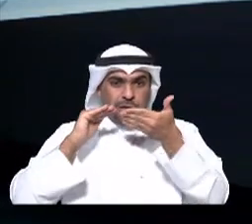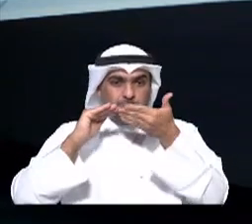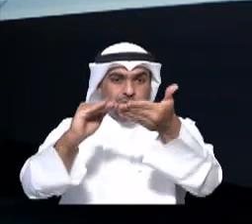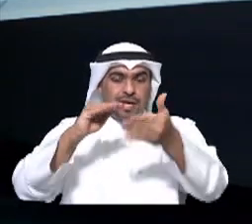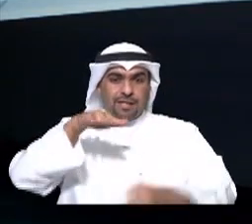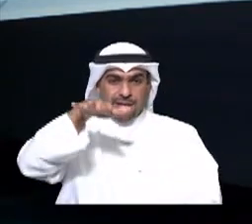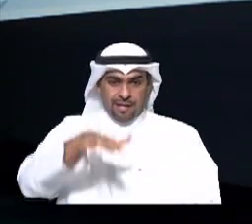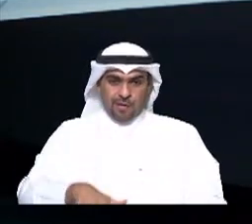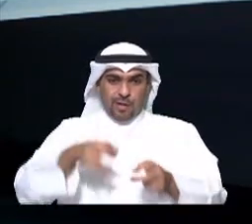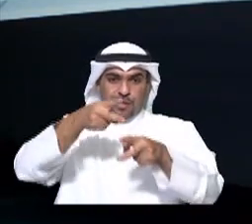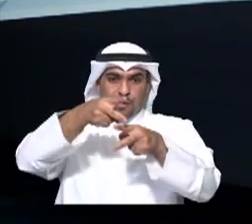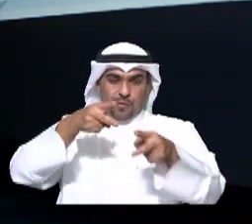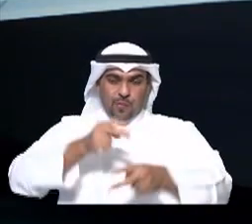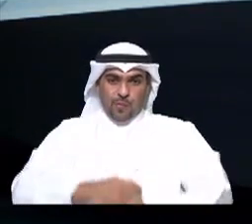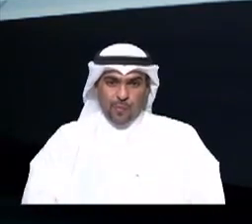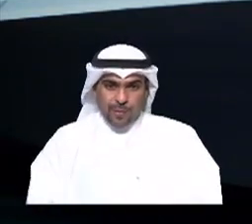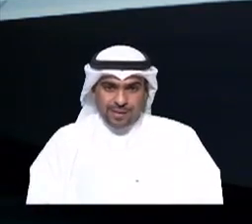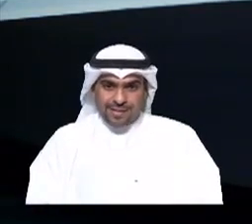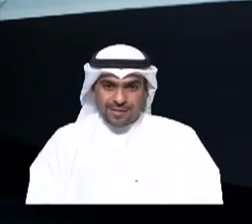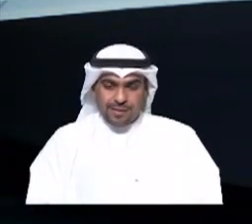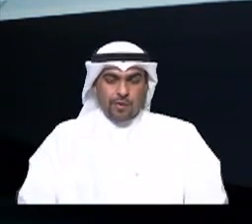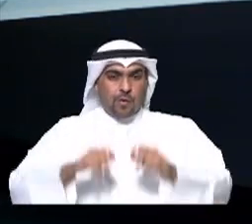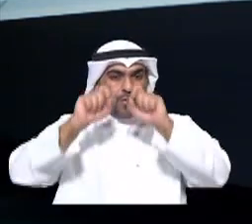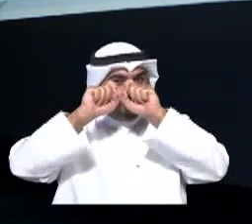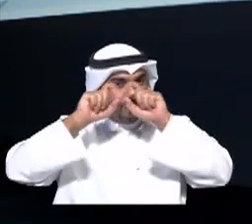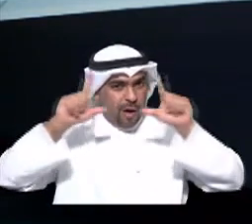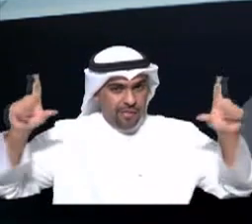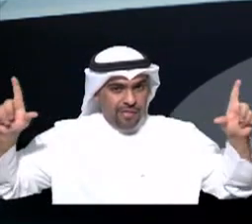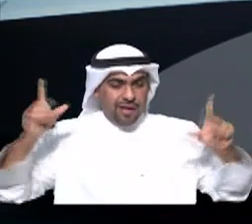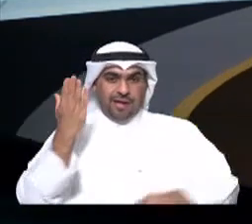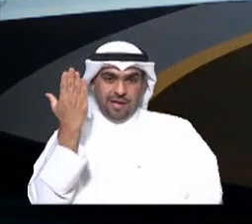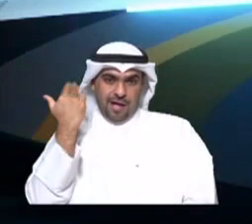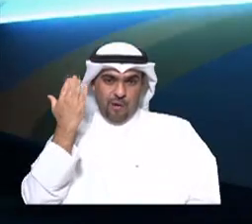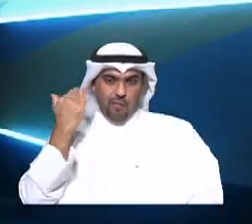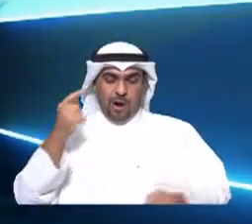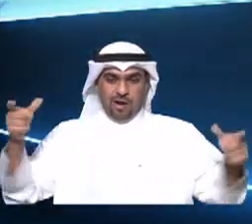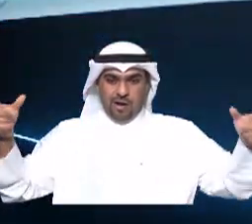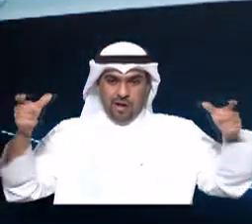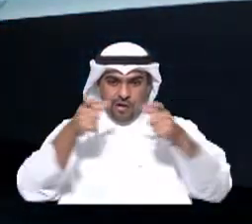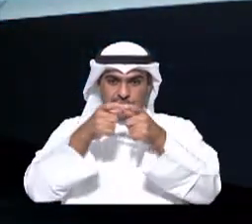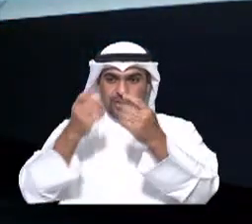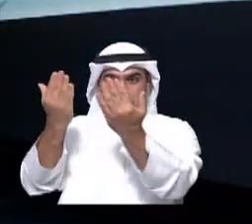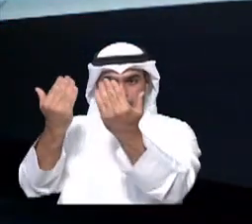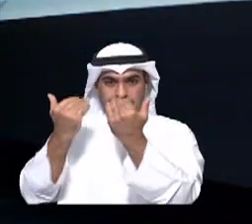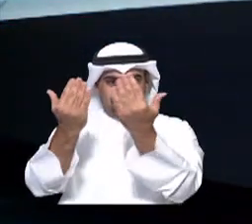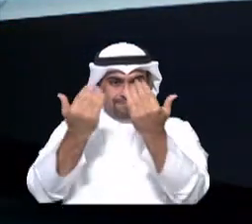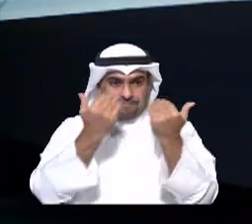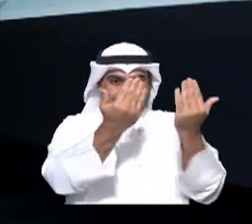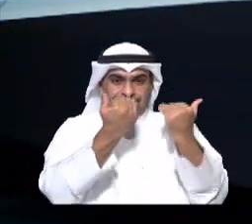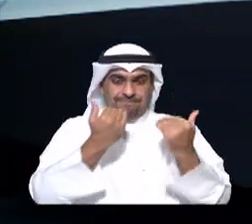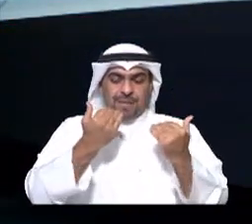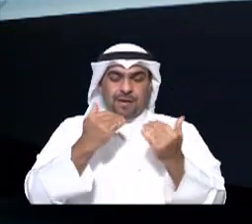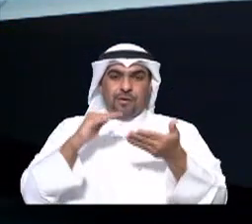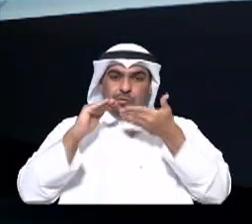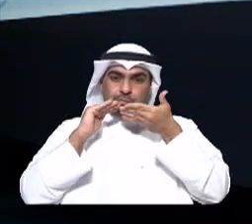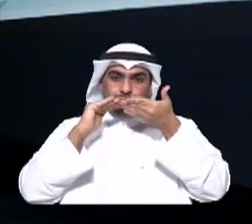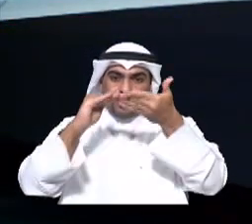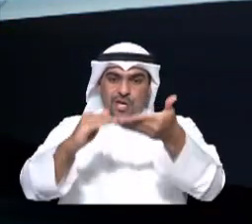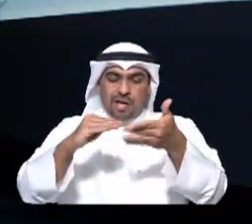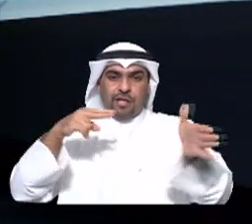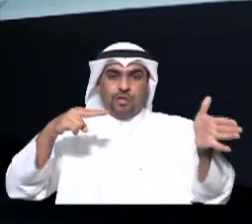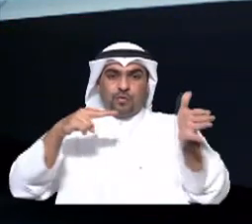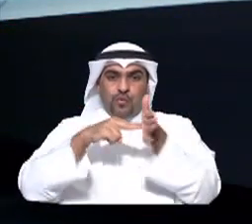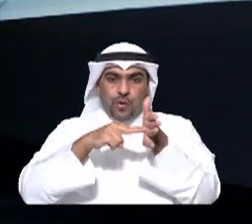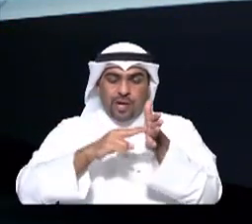والتنموية. وقد ظهر ذلك جليا في استضافتها لثلاثة مؤتمرات دولية للمانحين لدعم الوضع